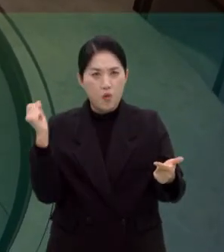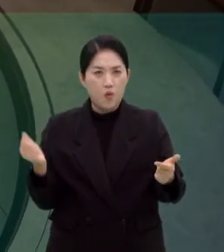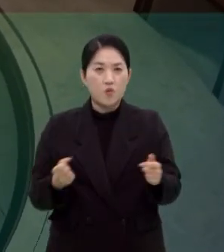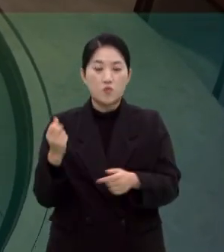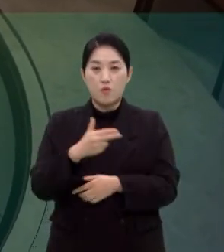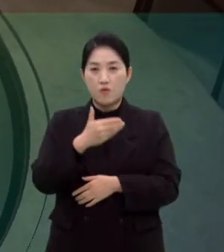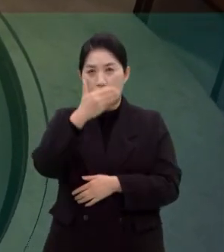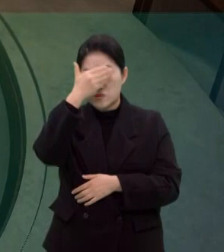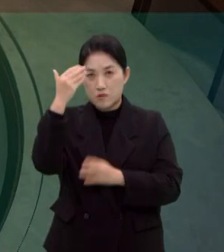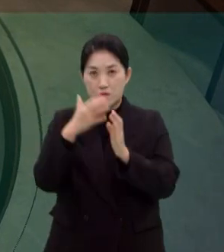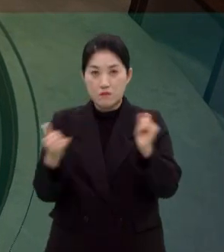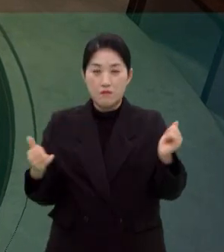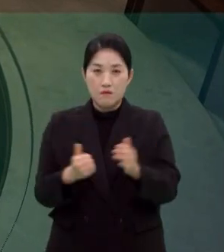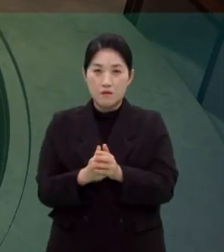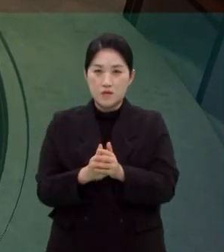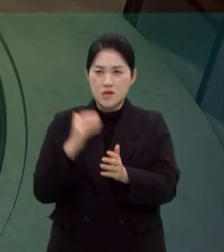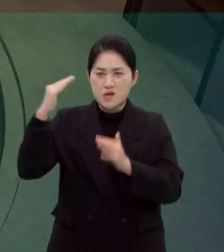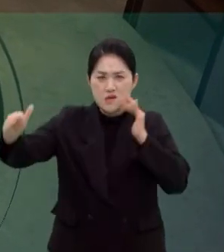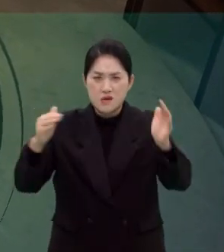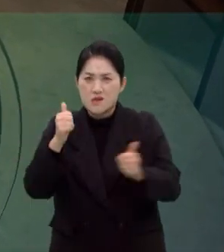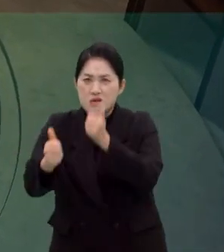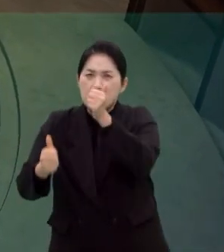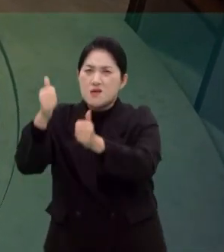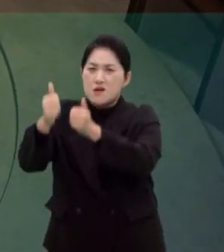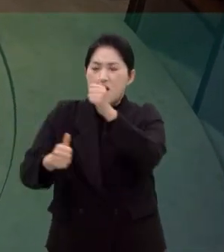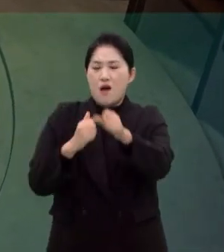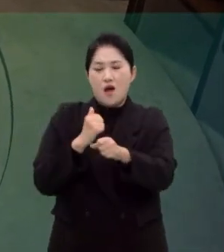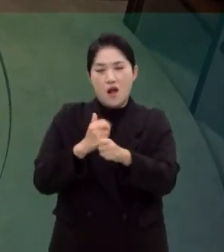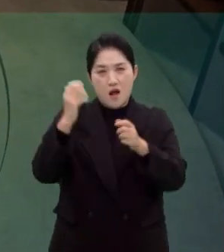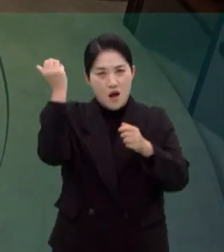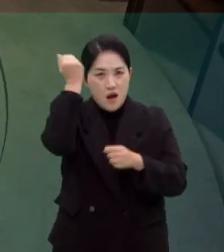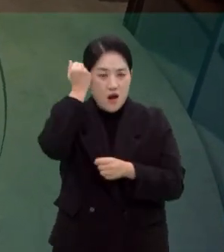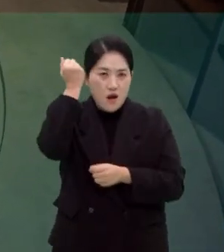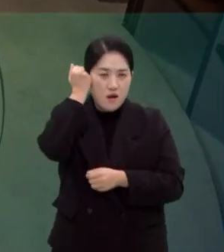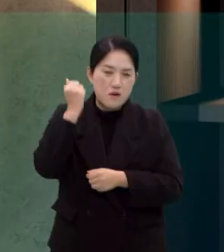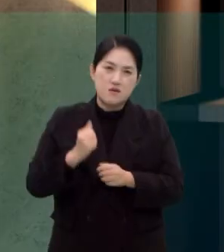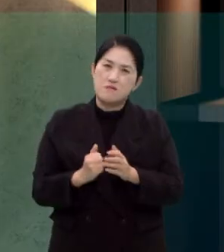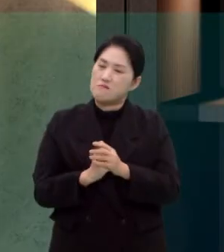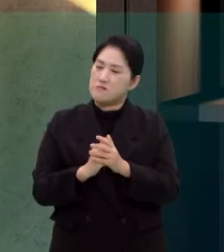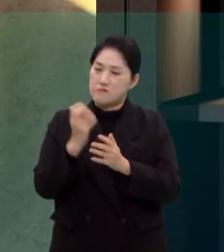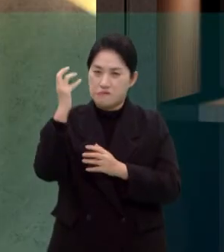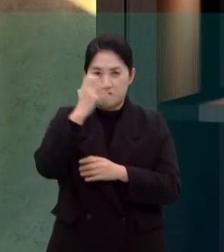청년들은 무한 경쟁 시대에 내몰려 있습니다.